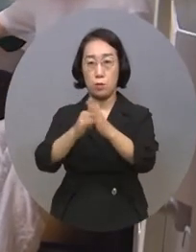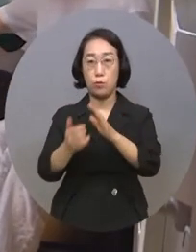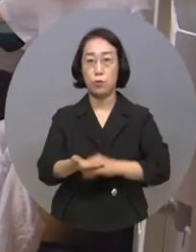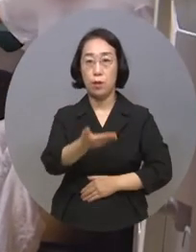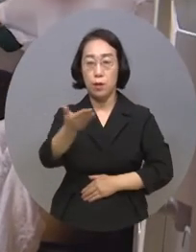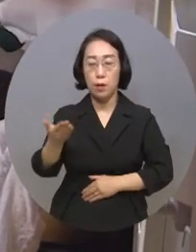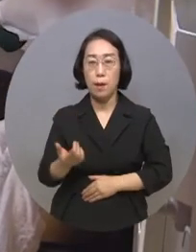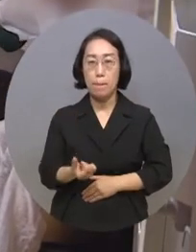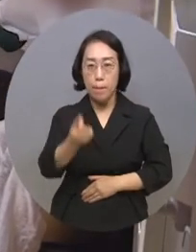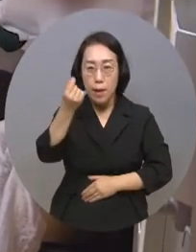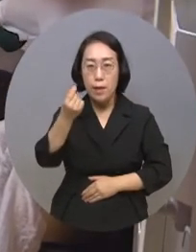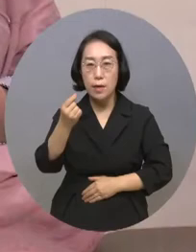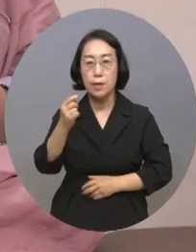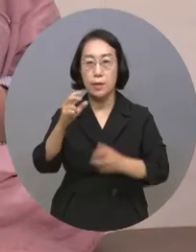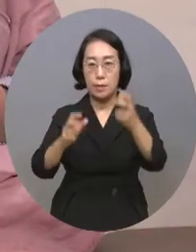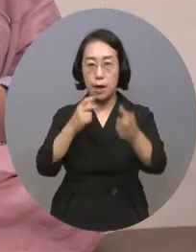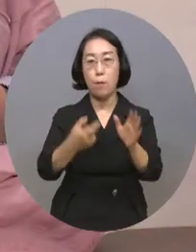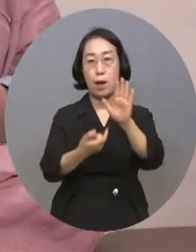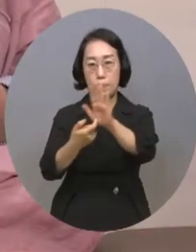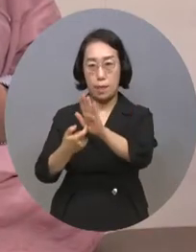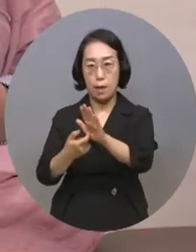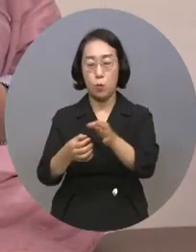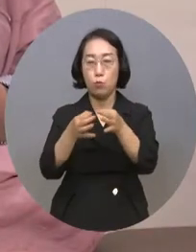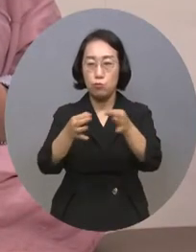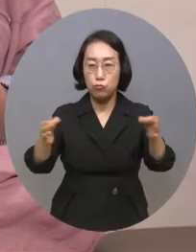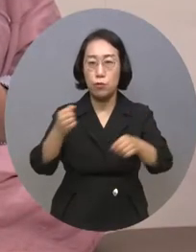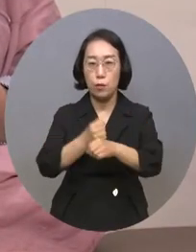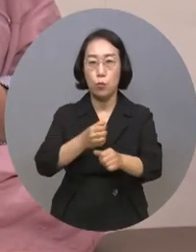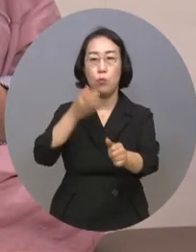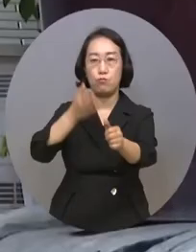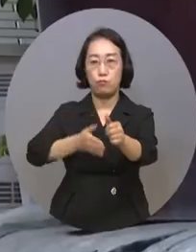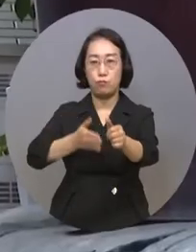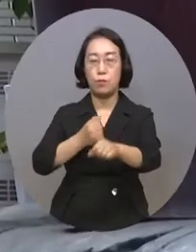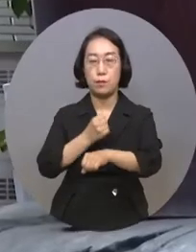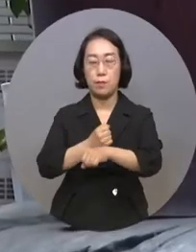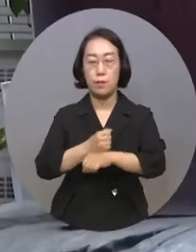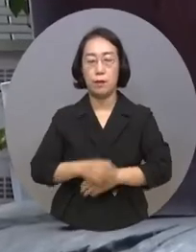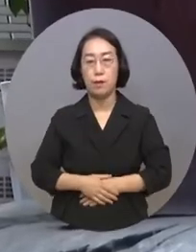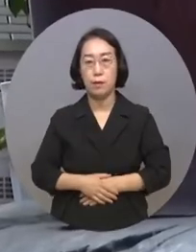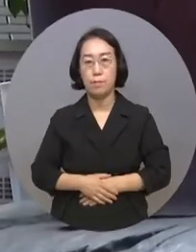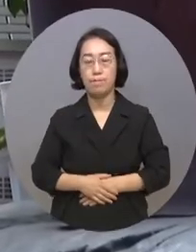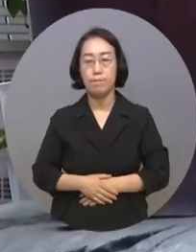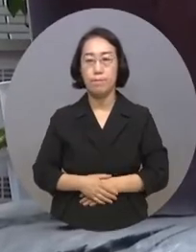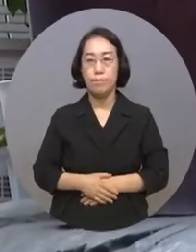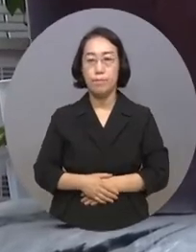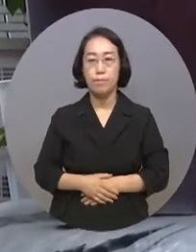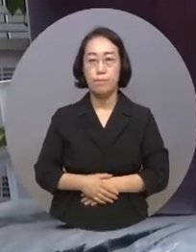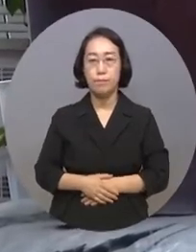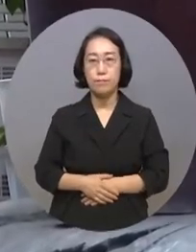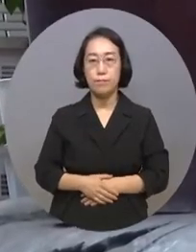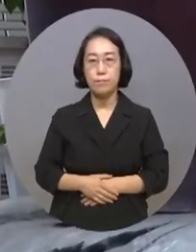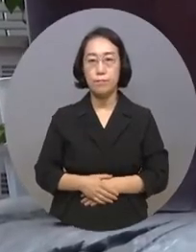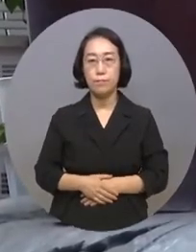조속한 사업 안내와 지급에 아 서 줄 것을 당부했습니다 복지 tv 뉴스 벗은 용입니다